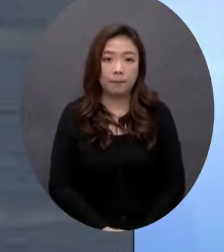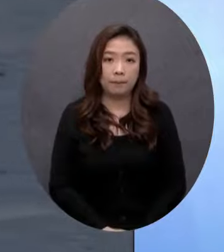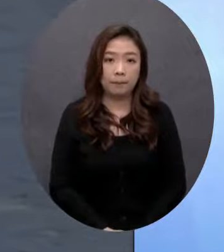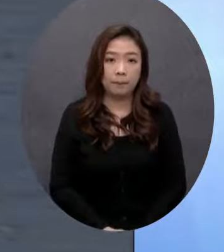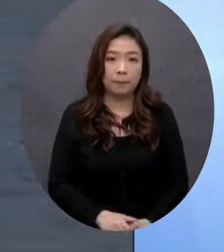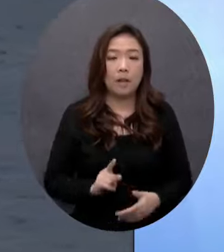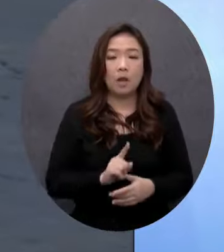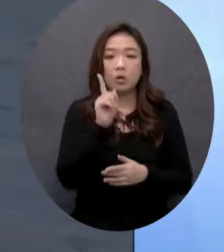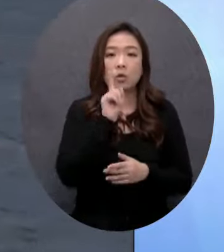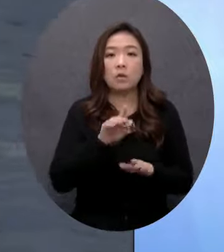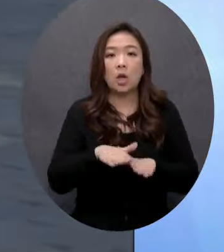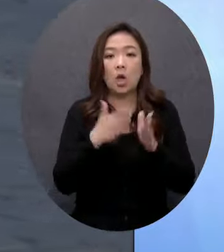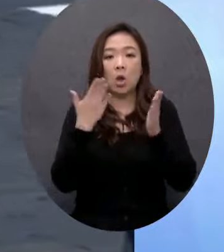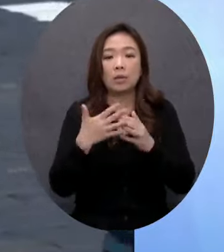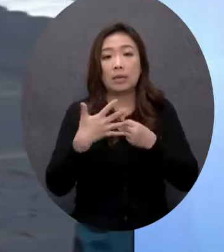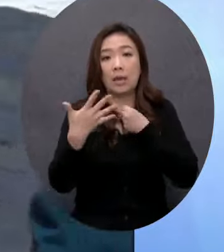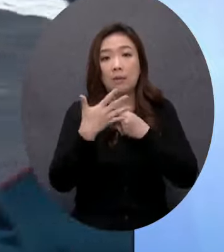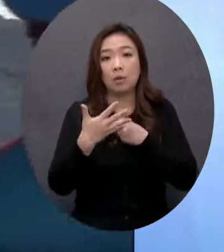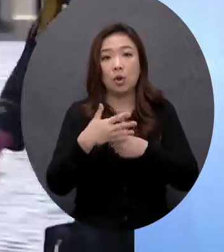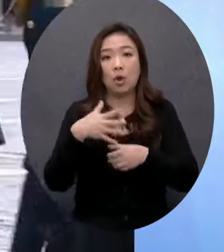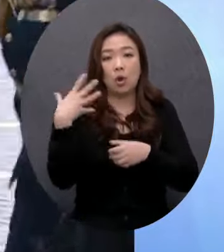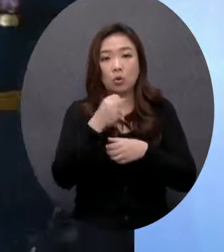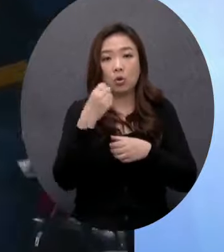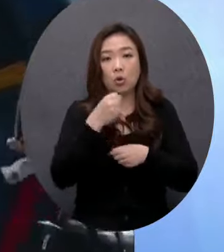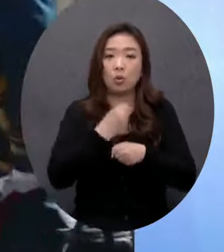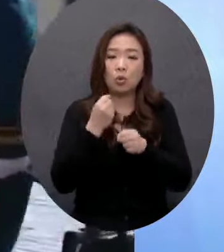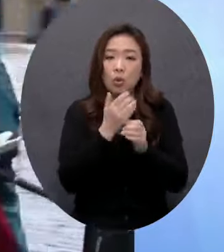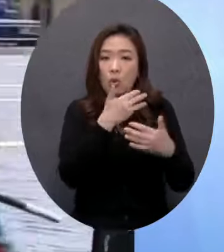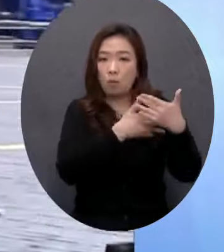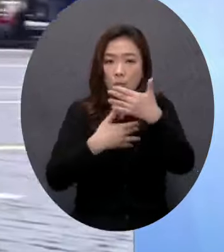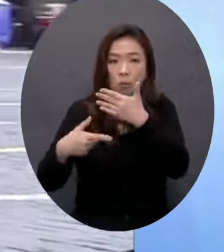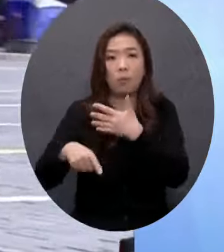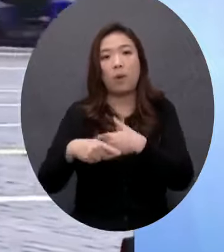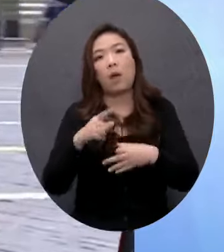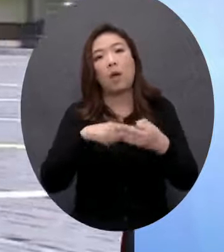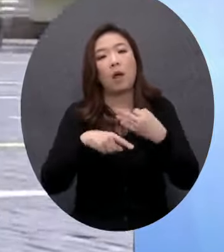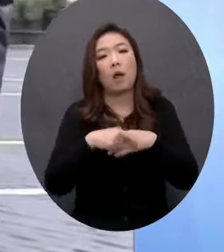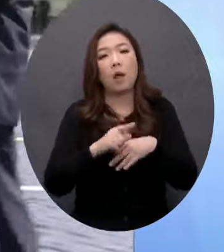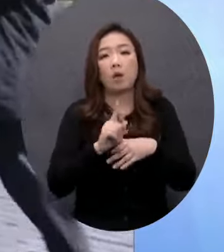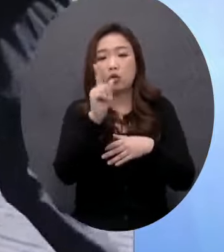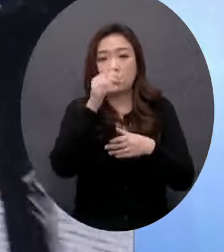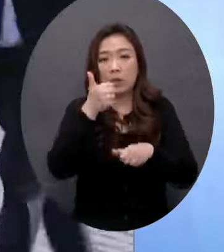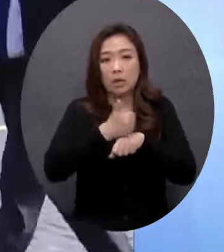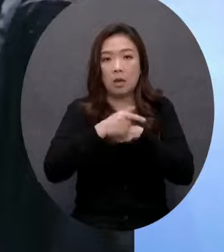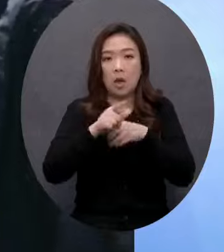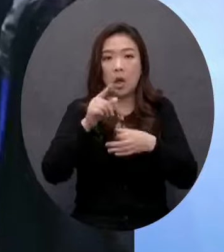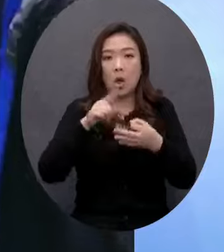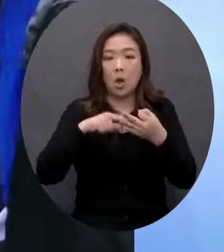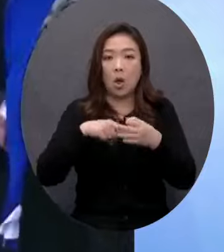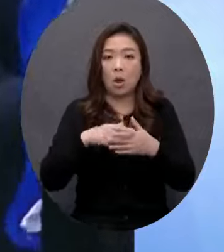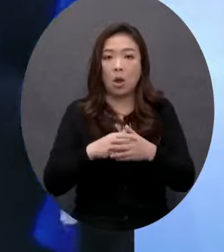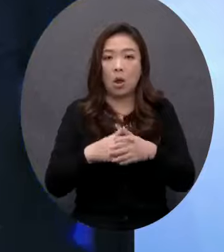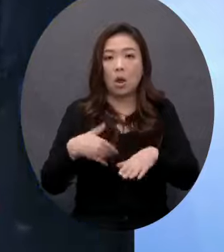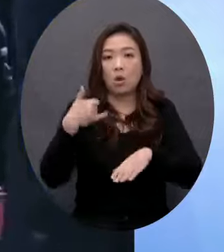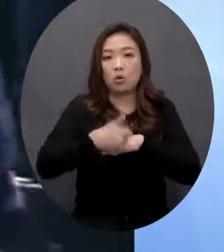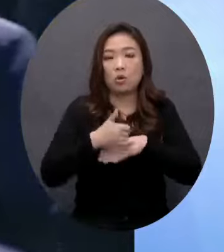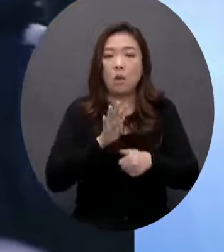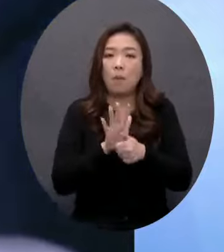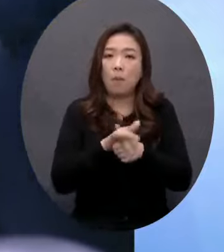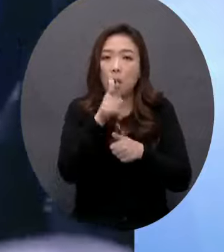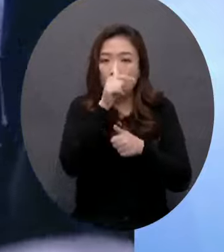上个礼拜开始第五个总统任期的俄罗斯总统普京，上个礼拜四在首都莫斯科红场出席纪念卫国战争